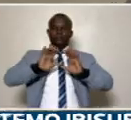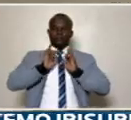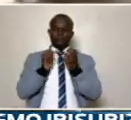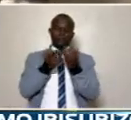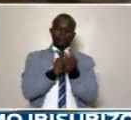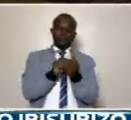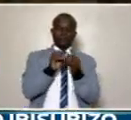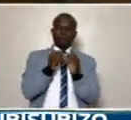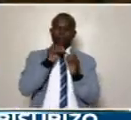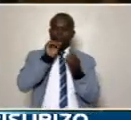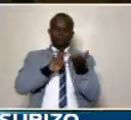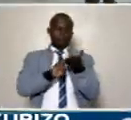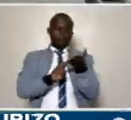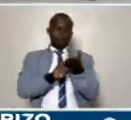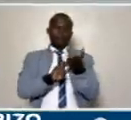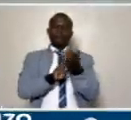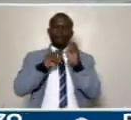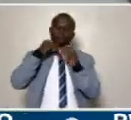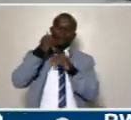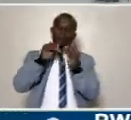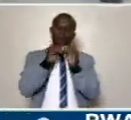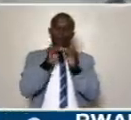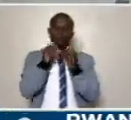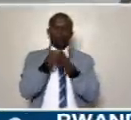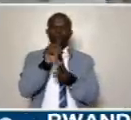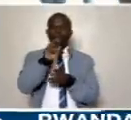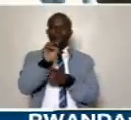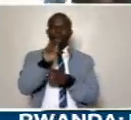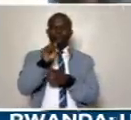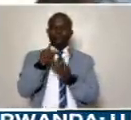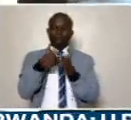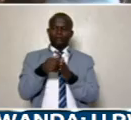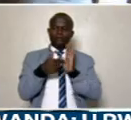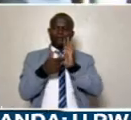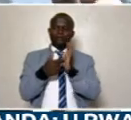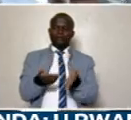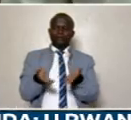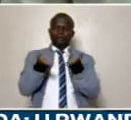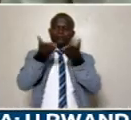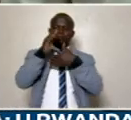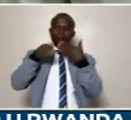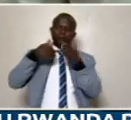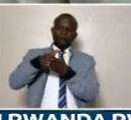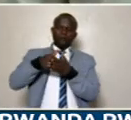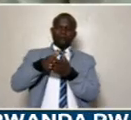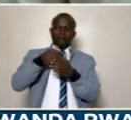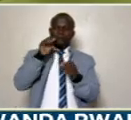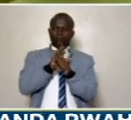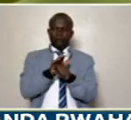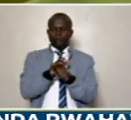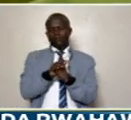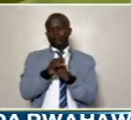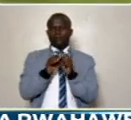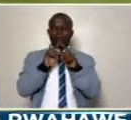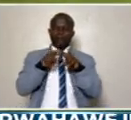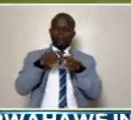nimero zitagikoreshwa. Hanyuma iyi mibare RURA ikerekana ko irizamuka rigenda rizamuka mu ushingiye